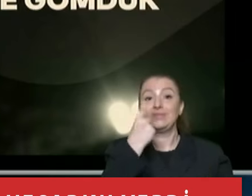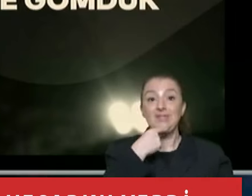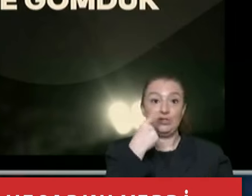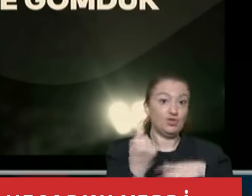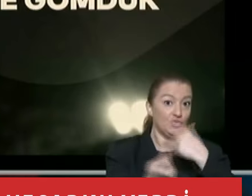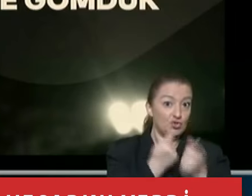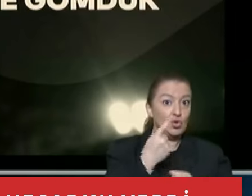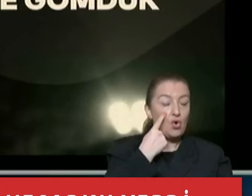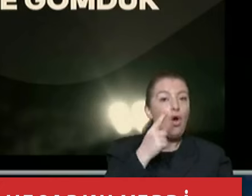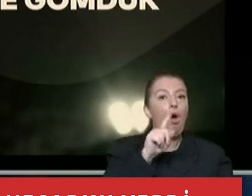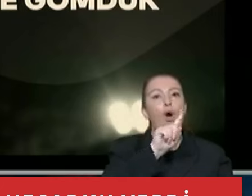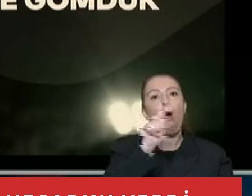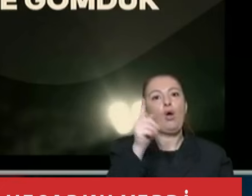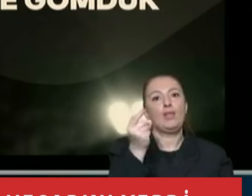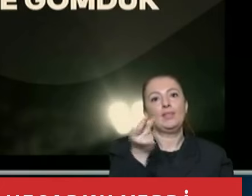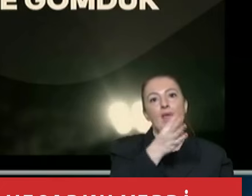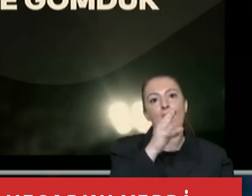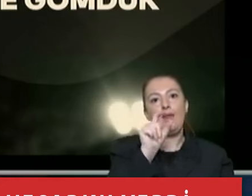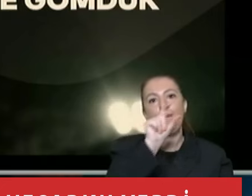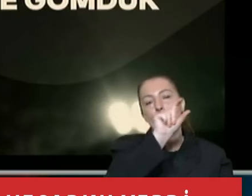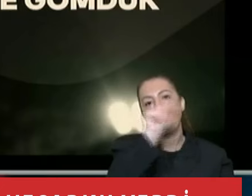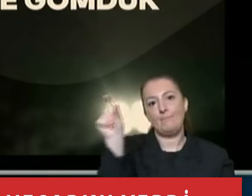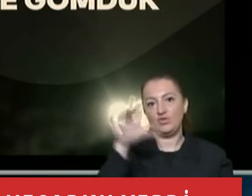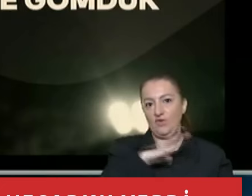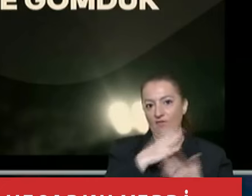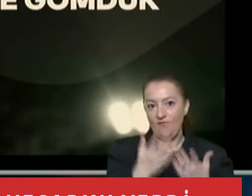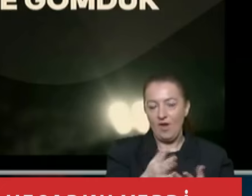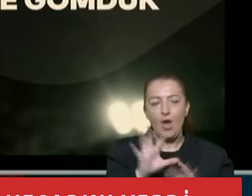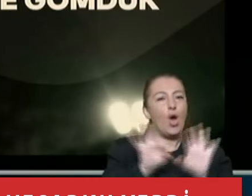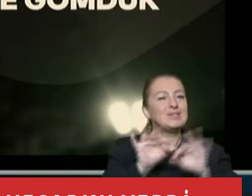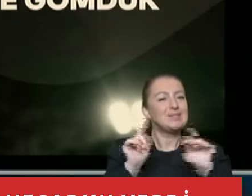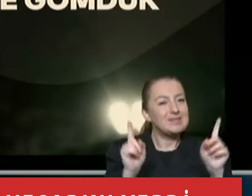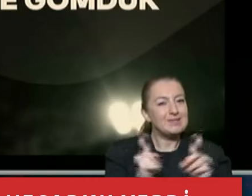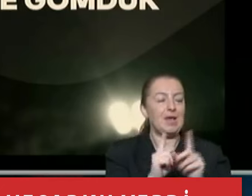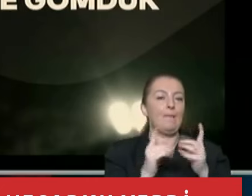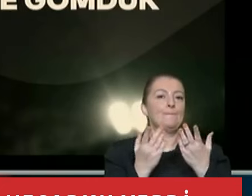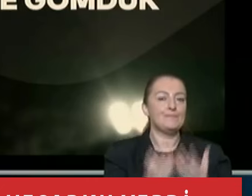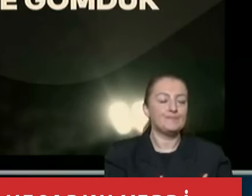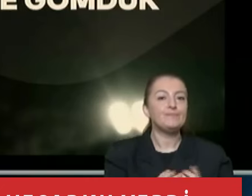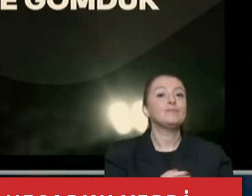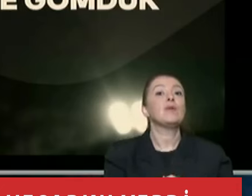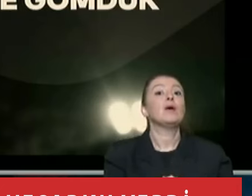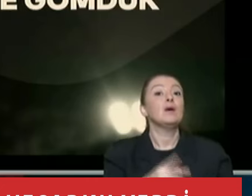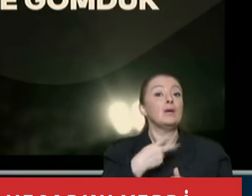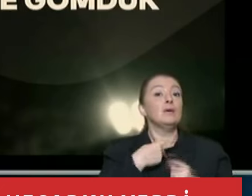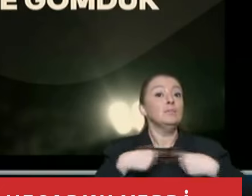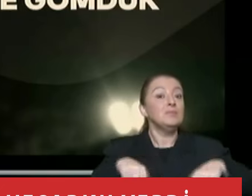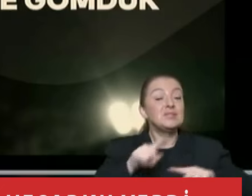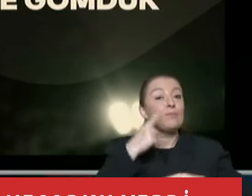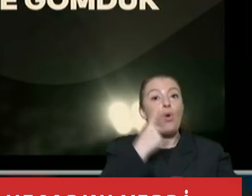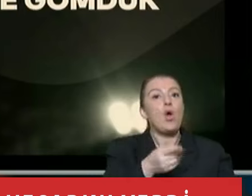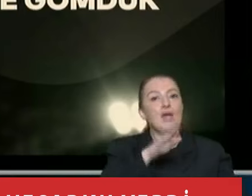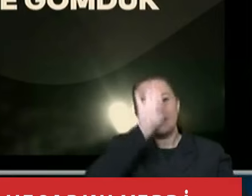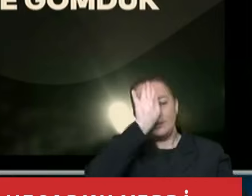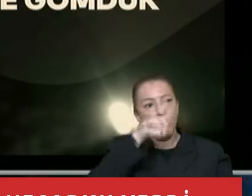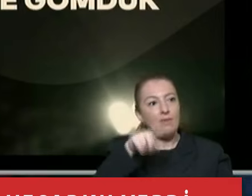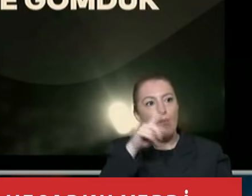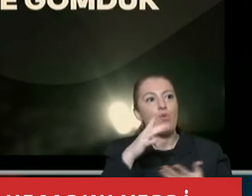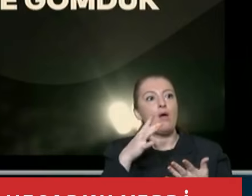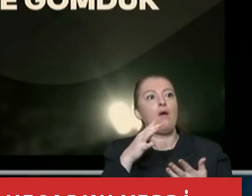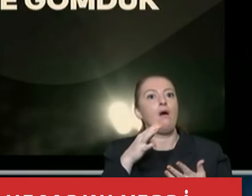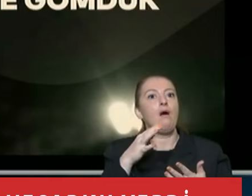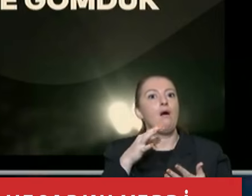10 başlık altında özetlemeye çalışacağım bu 10 başlık aynı zamanda bizim İstanbul'a kazandırmaya ya